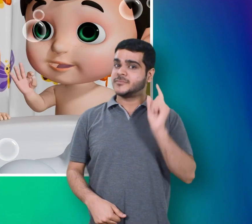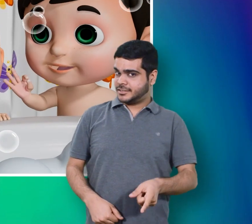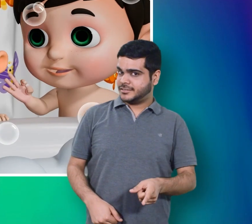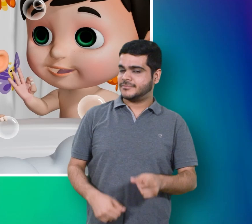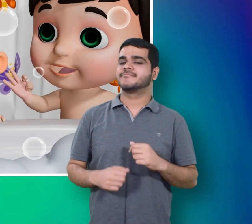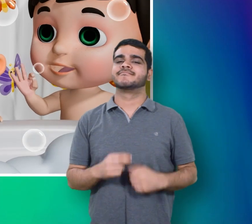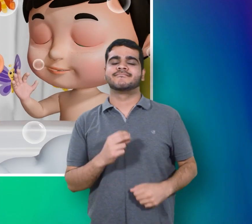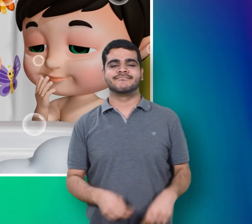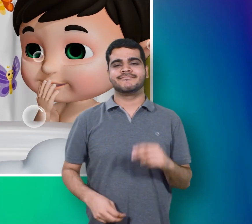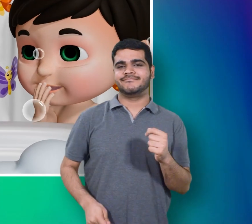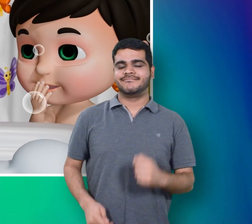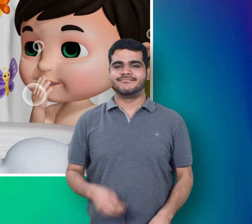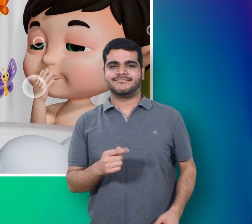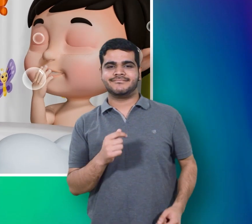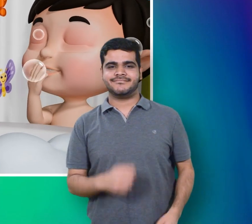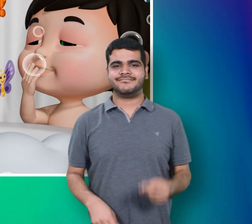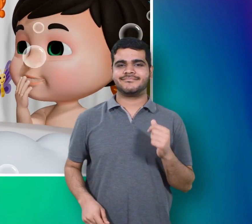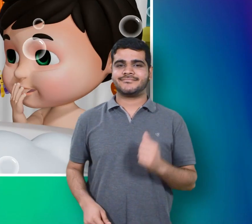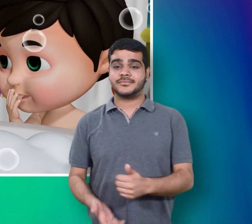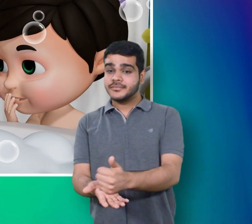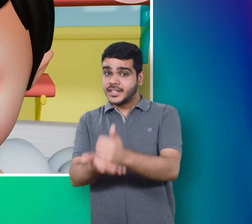रोज नहाओ रगड़ रगड़ कर।